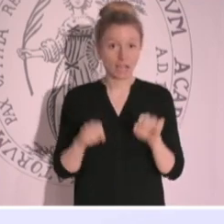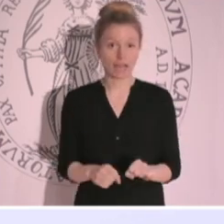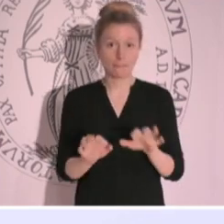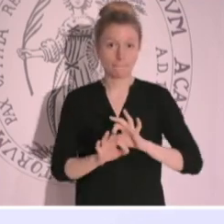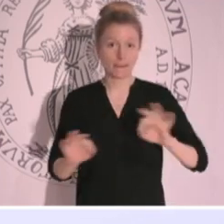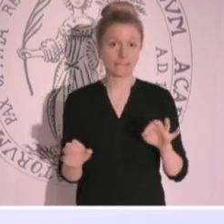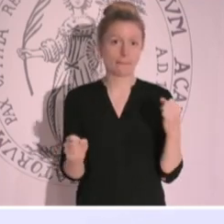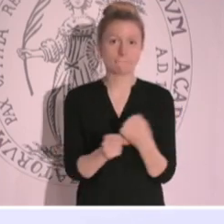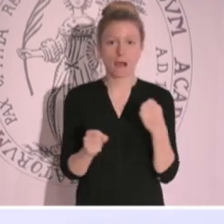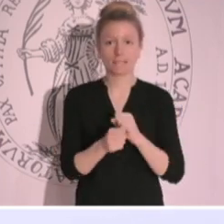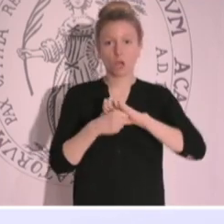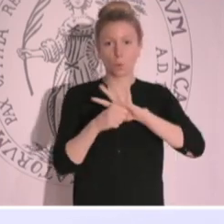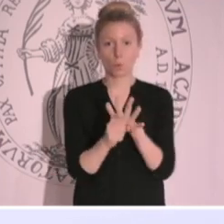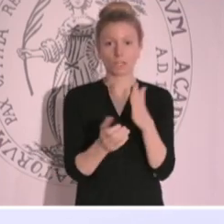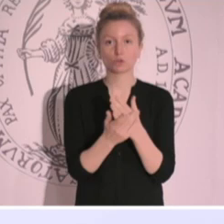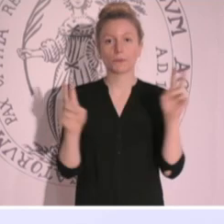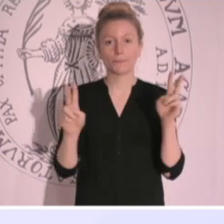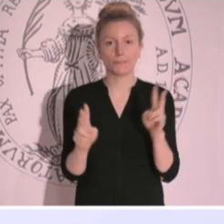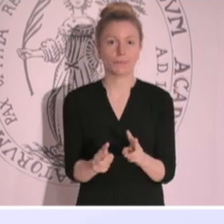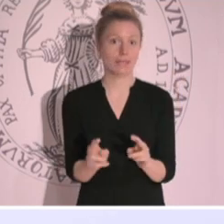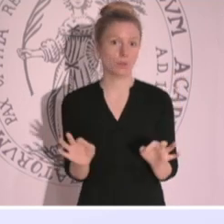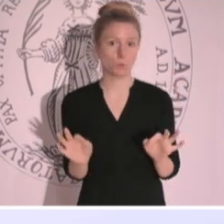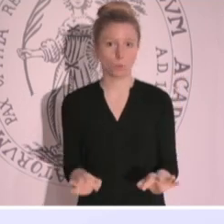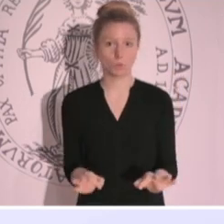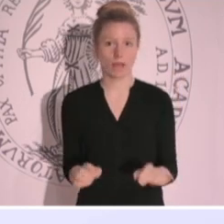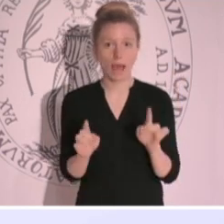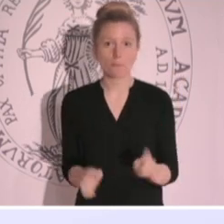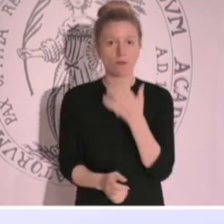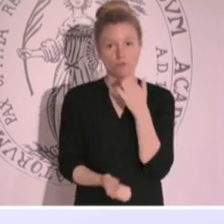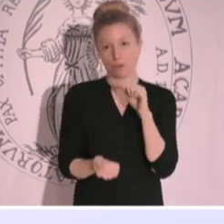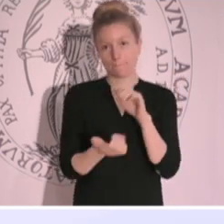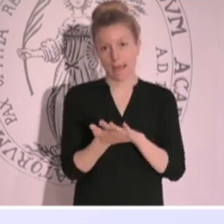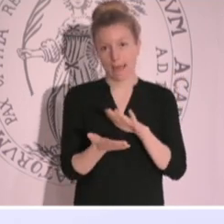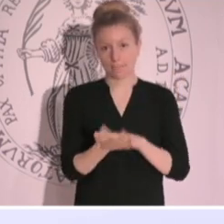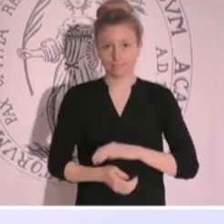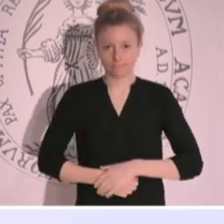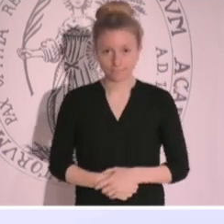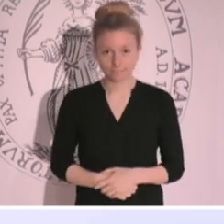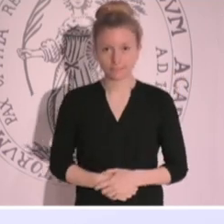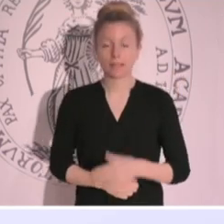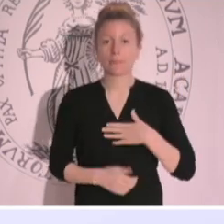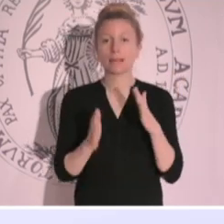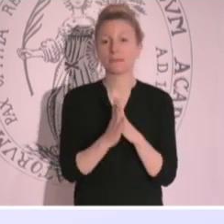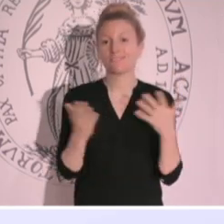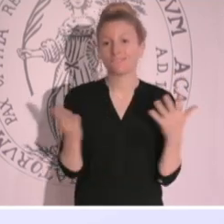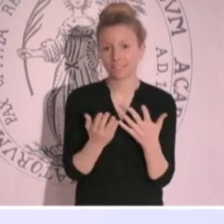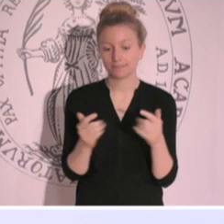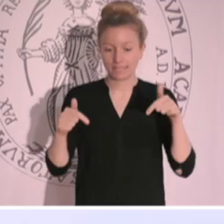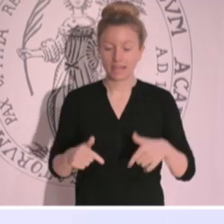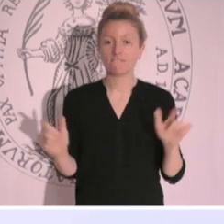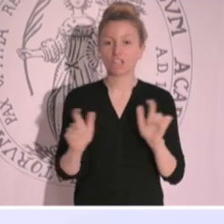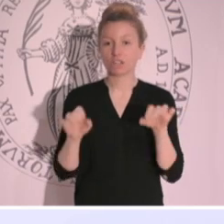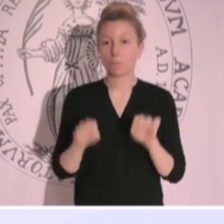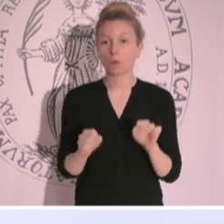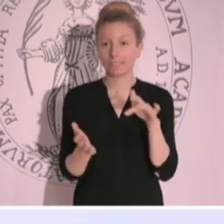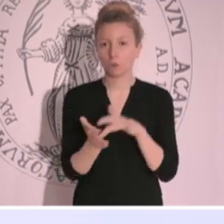behalten. Und meine herzliche Bitte ist, vieles an Veranstaltungen kann ja insbesondere stattfinden, wenn man geimpft, genesen oder